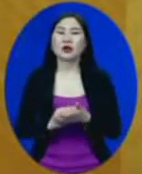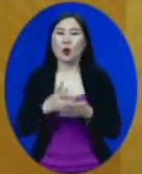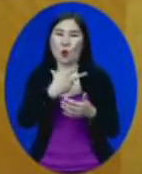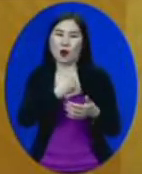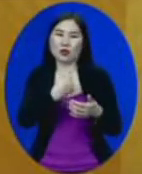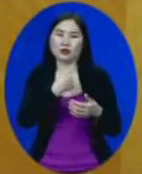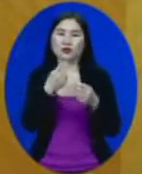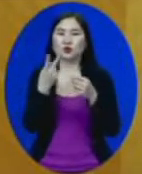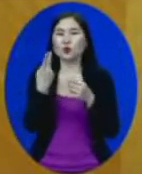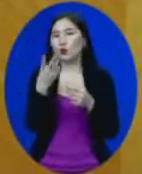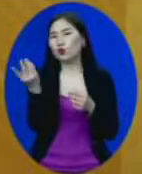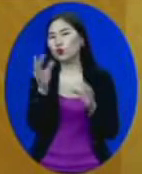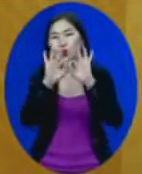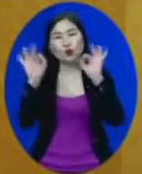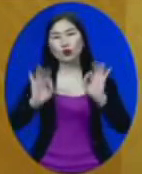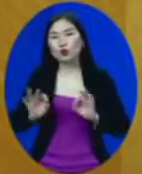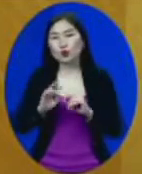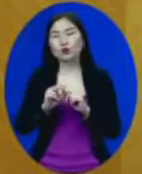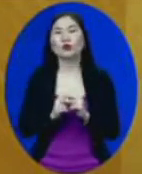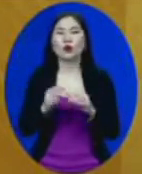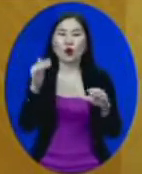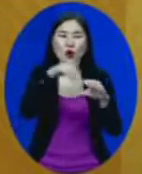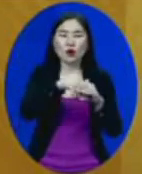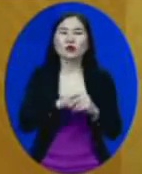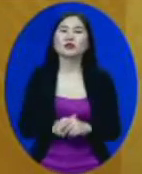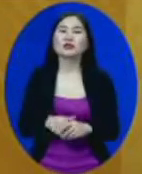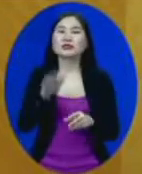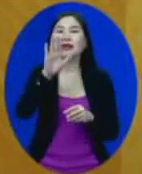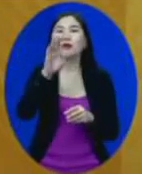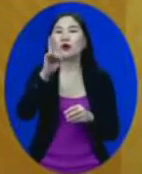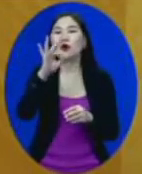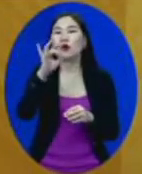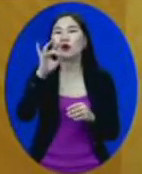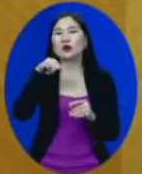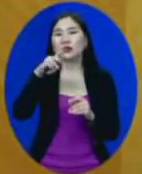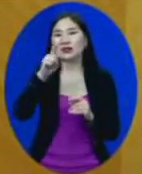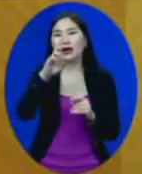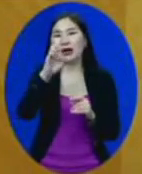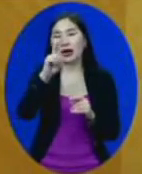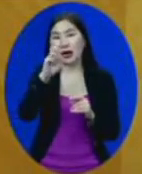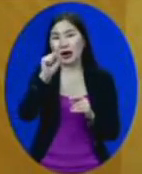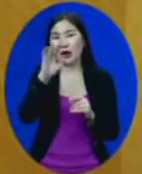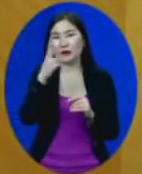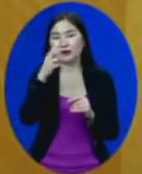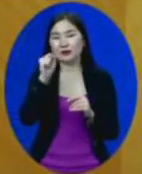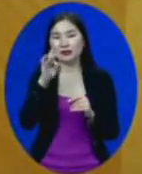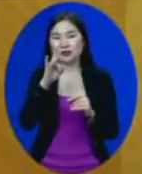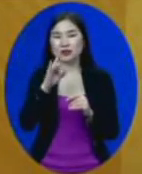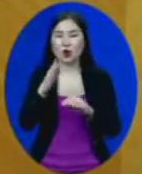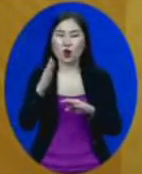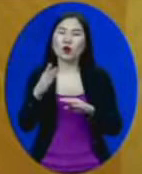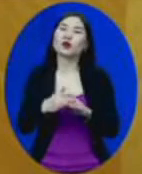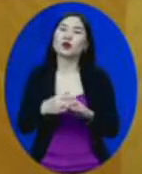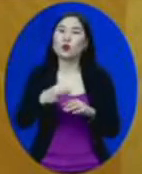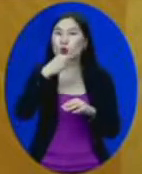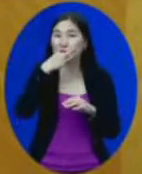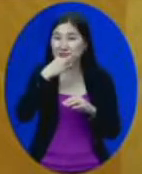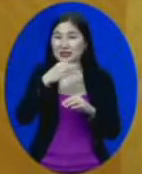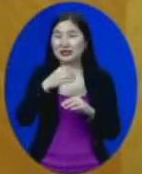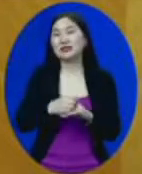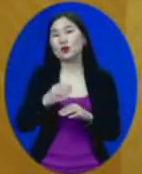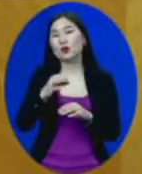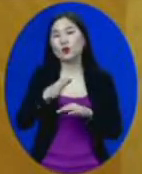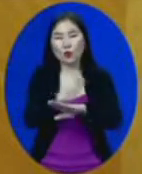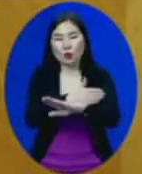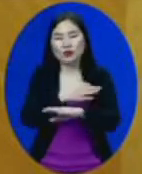хамрагдаад улмаар хүн амын дунд зонхилж байгаа 5 хор тавдрын нэгийг бид нэр одоо бүр устгах за өрсөн сэргийлэх ийм одоо